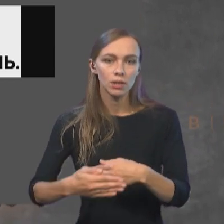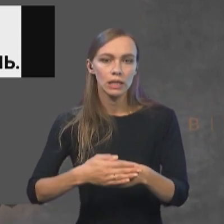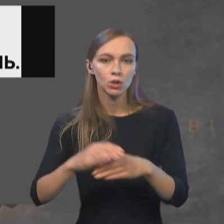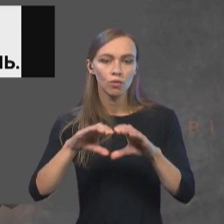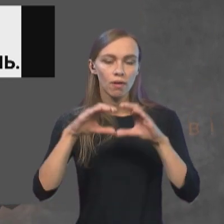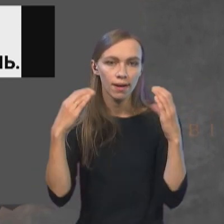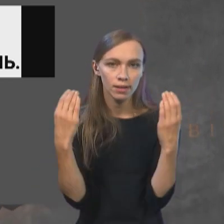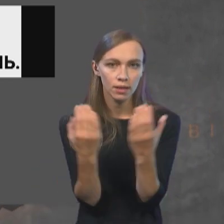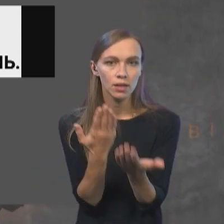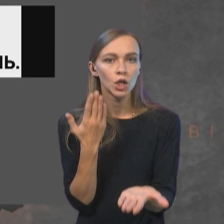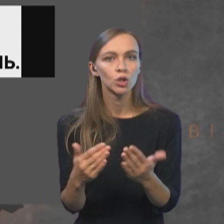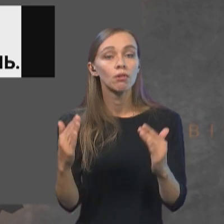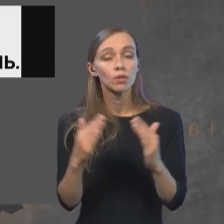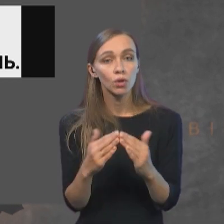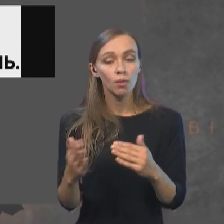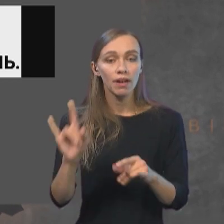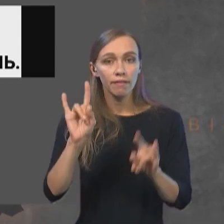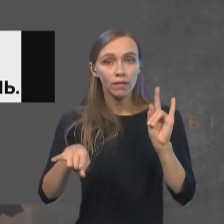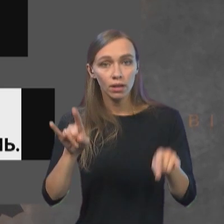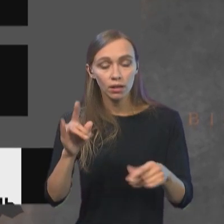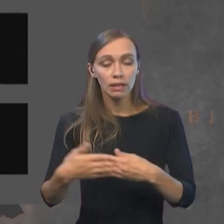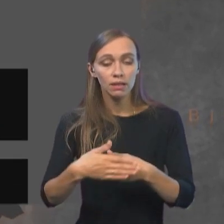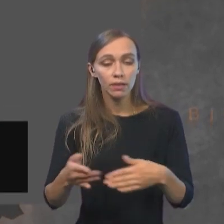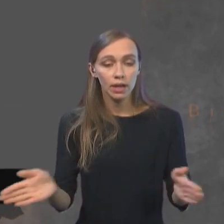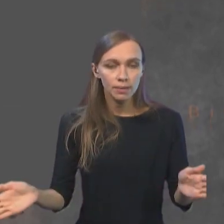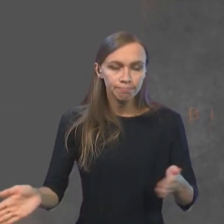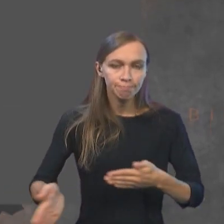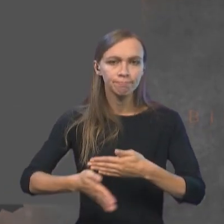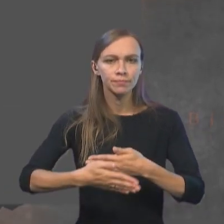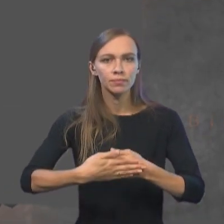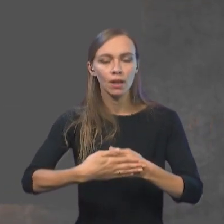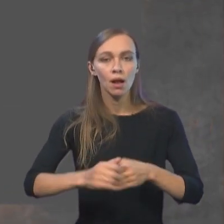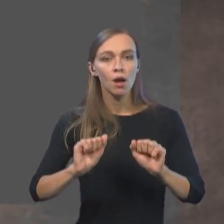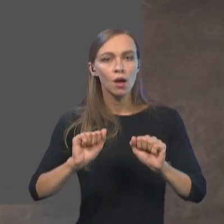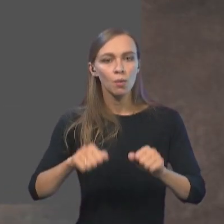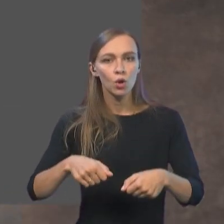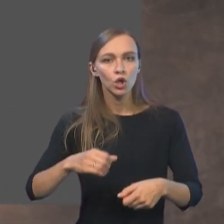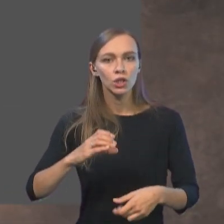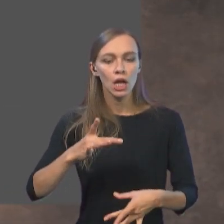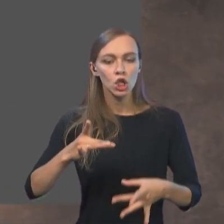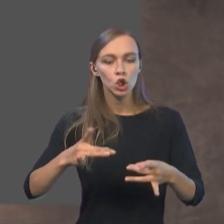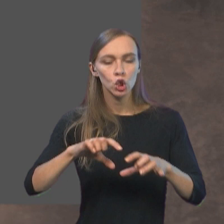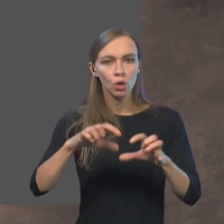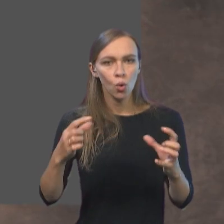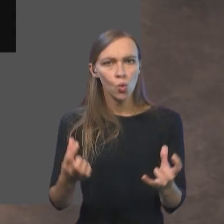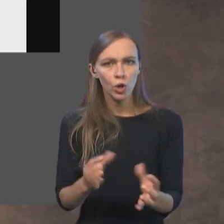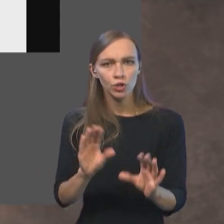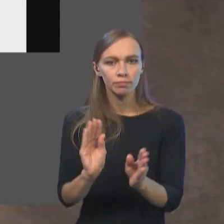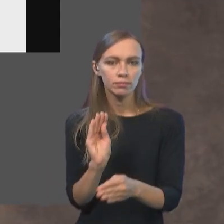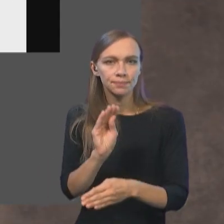вдома, зачинити вікна, закрити двері. Можна скотчем додатково додати, але, в